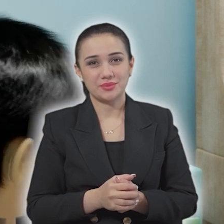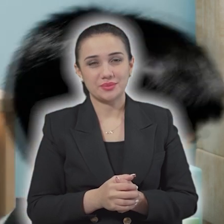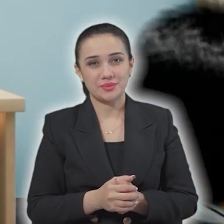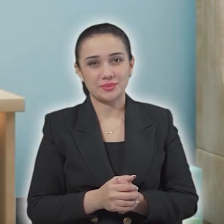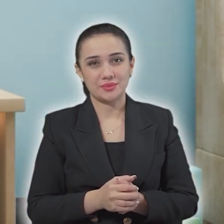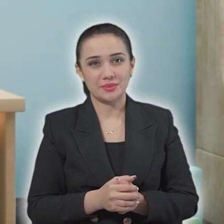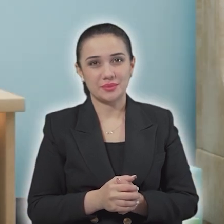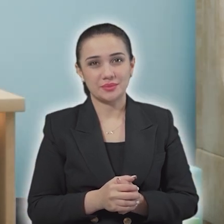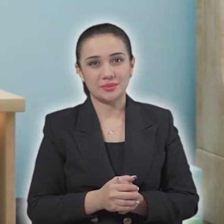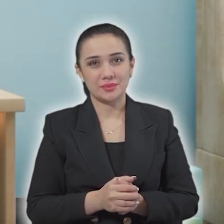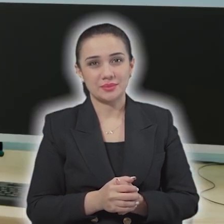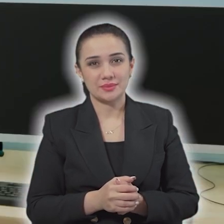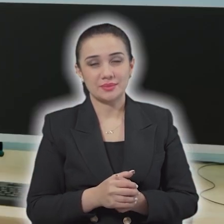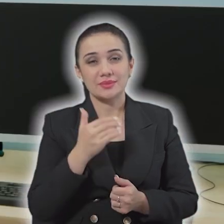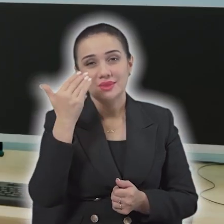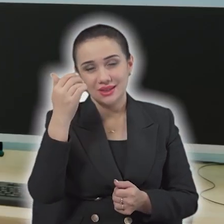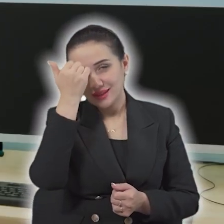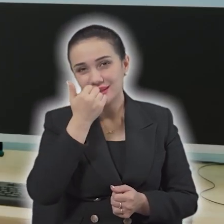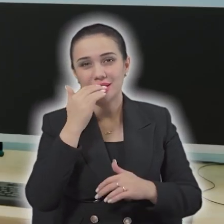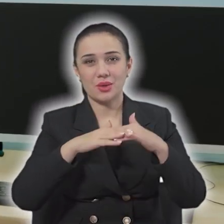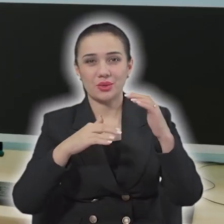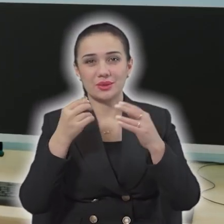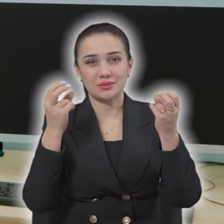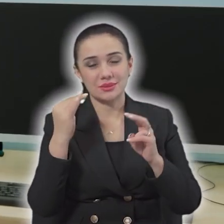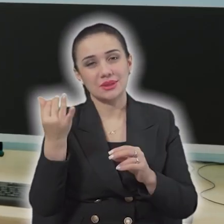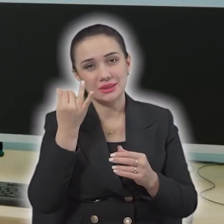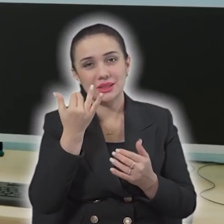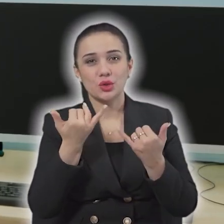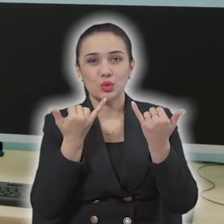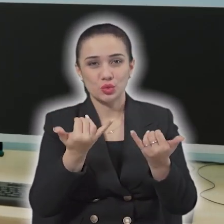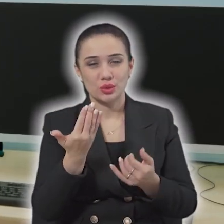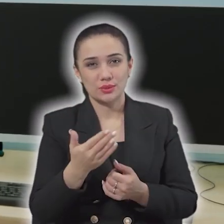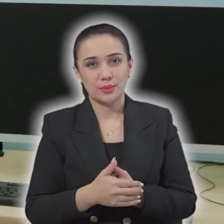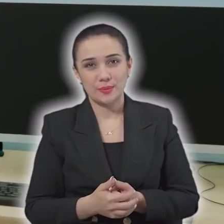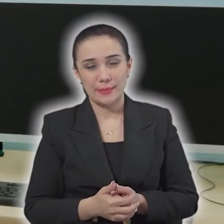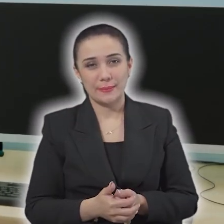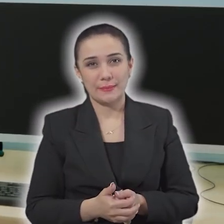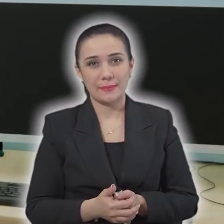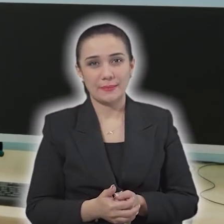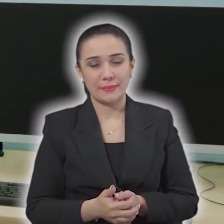Senga rahmat, hunar o'rganishga bo'lgan qiziqishing uchun.